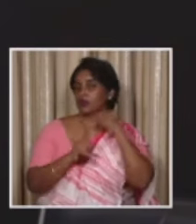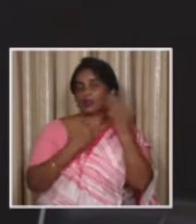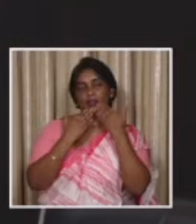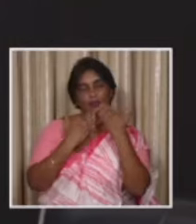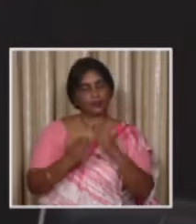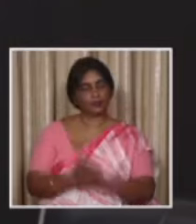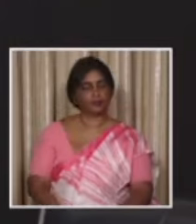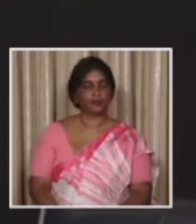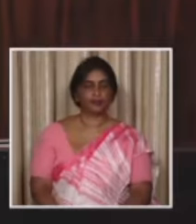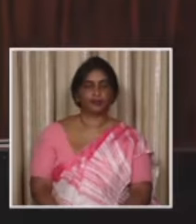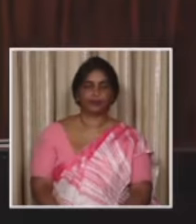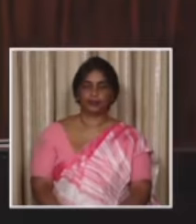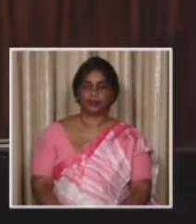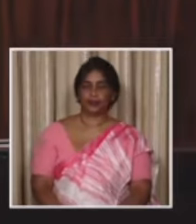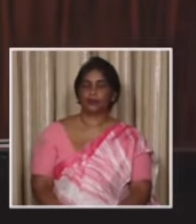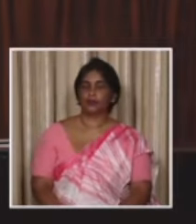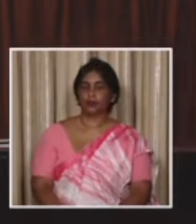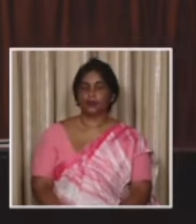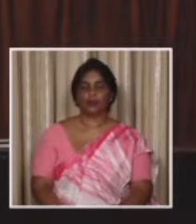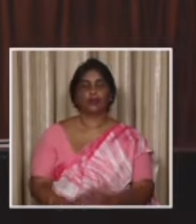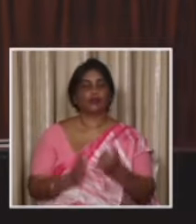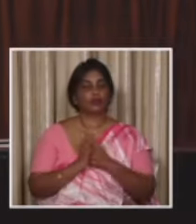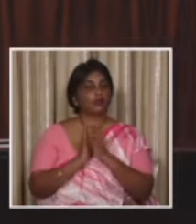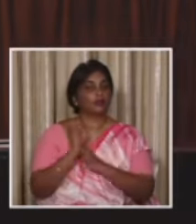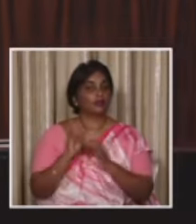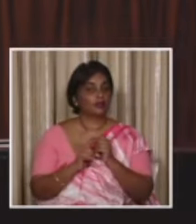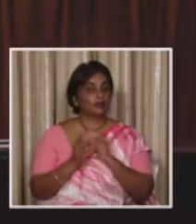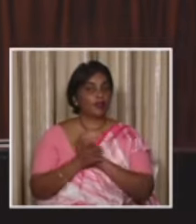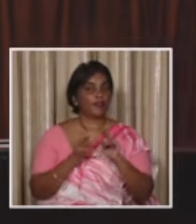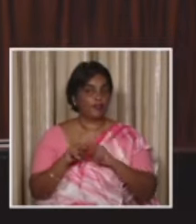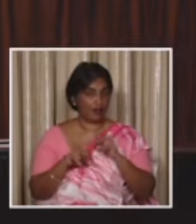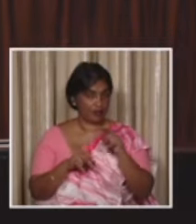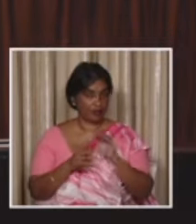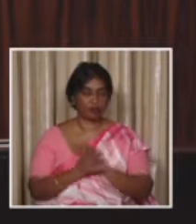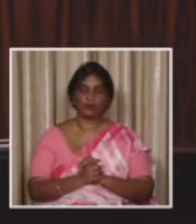බොහොම ස්තුතියි. ස්තුතියි ගරු ඇමතුමා. ඔව් ගරු ඇමතුමා ආරින්